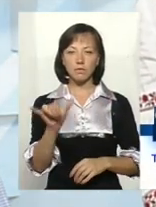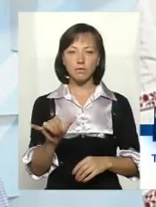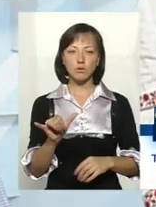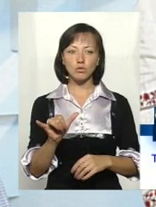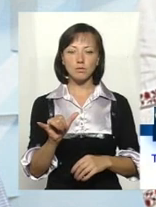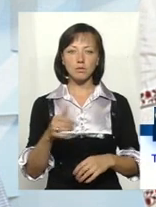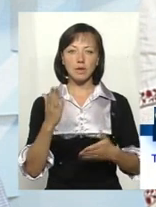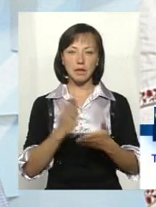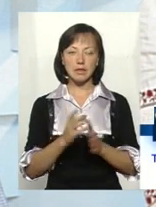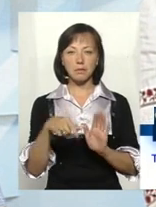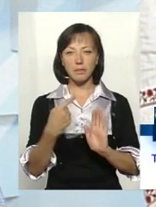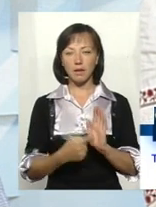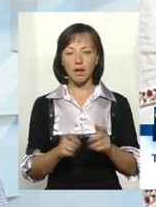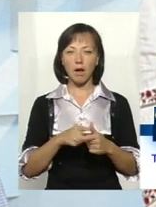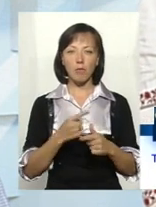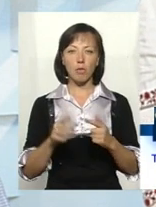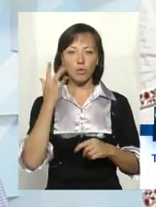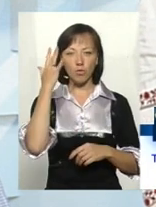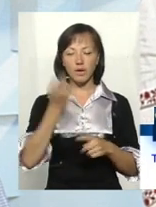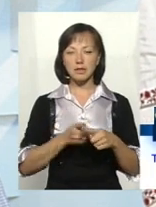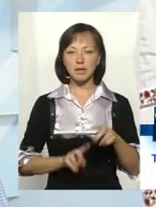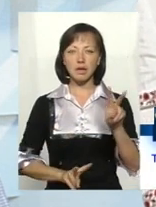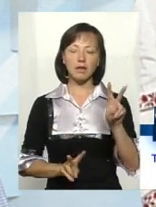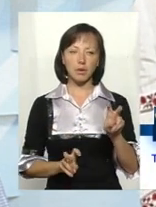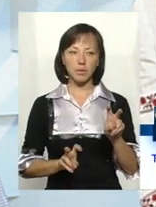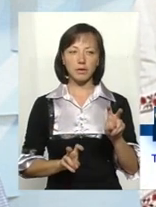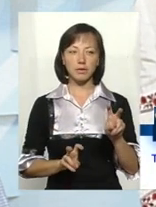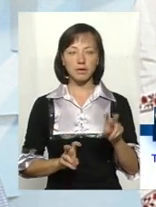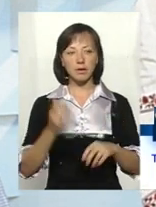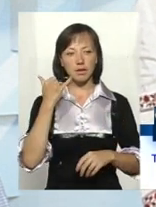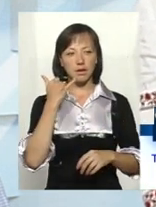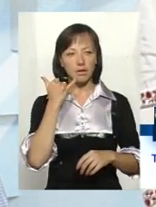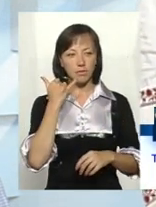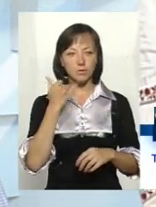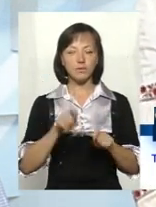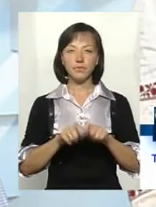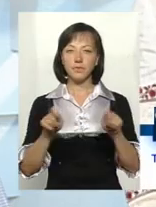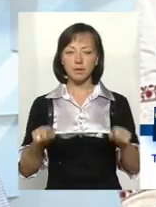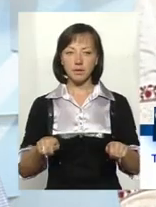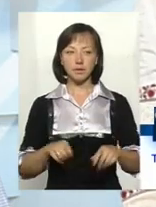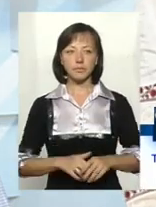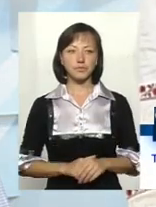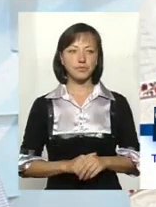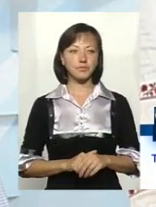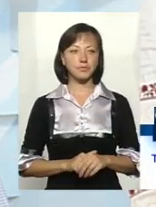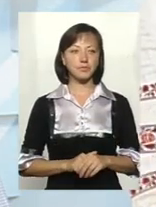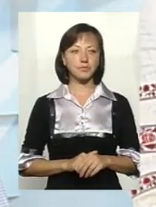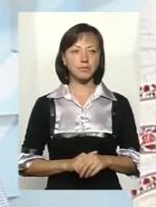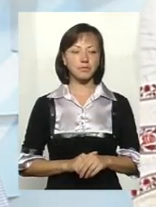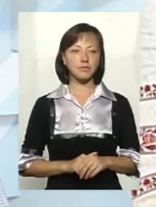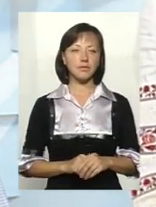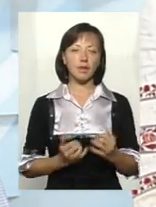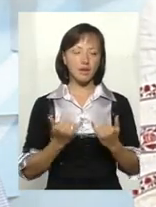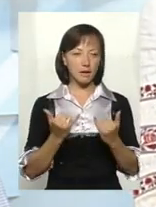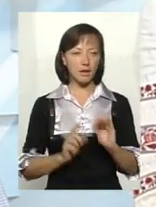шановний глядачу, є запитання або ж міркування зазначеної теми, телефони вже відкриті. А для